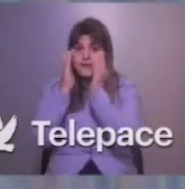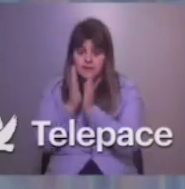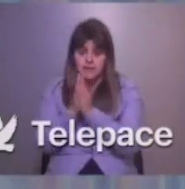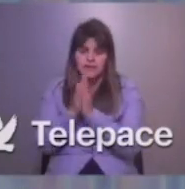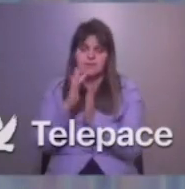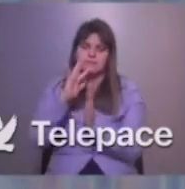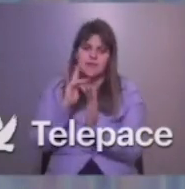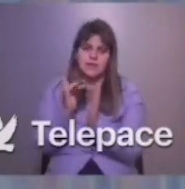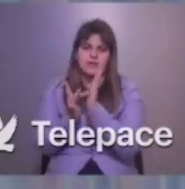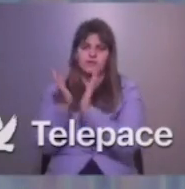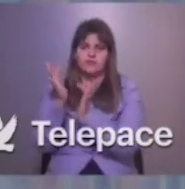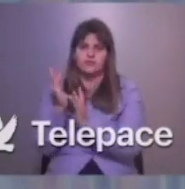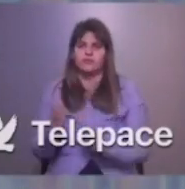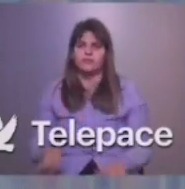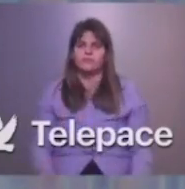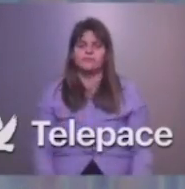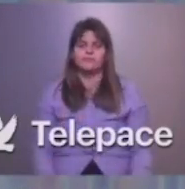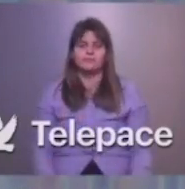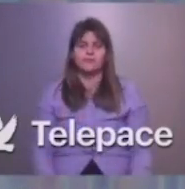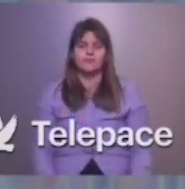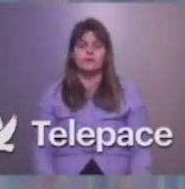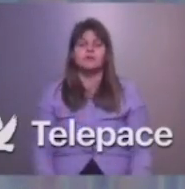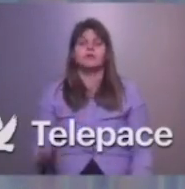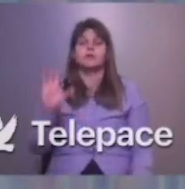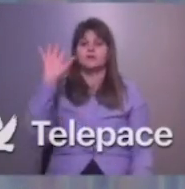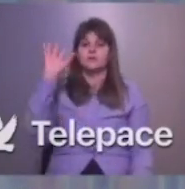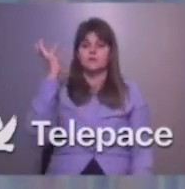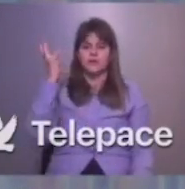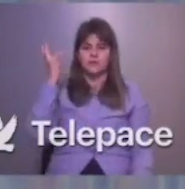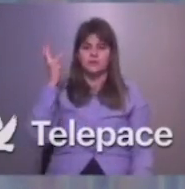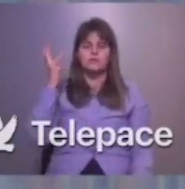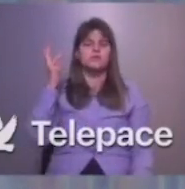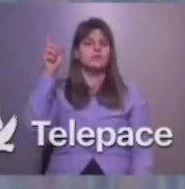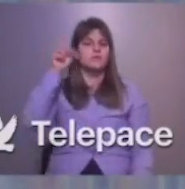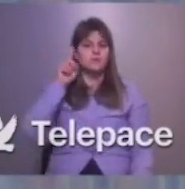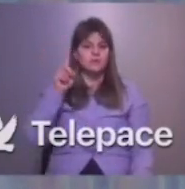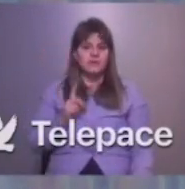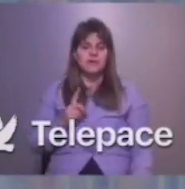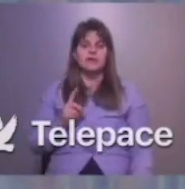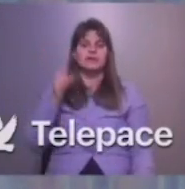madre di Gesù, e con i fratelli di Lui.